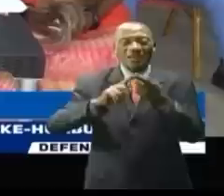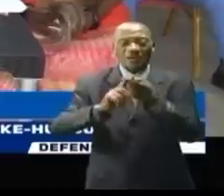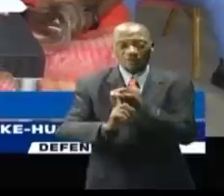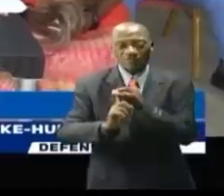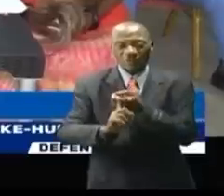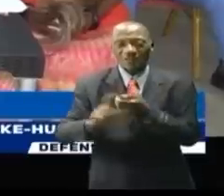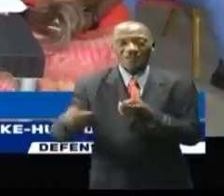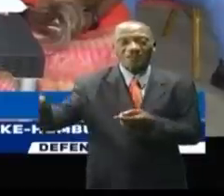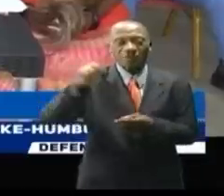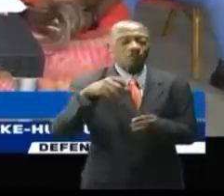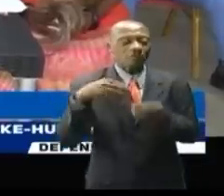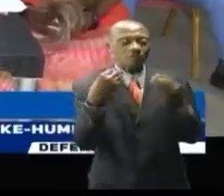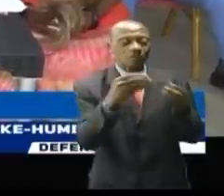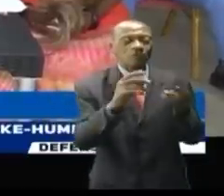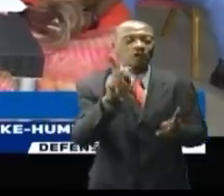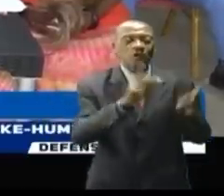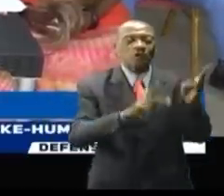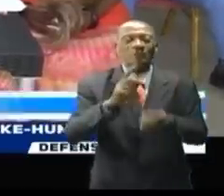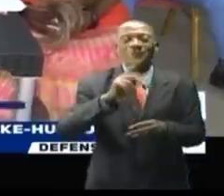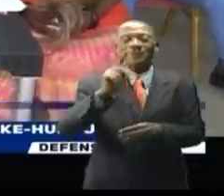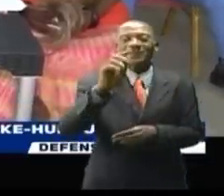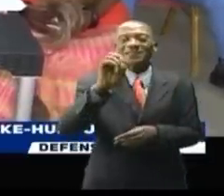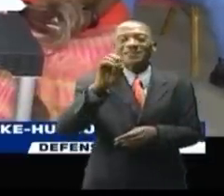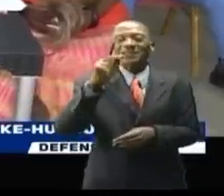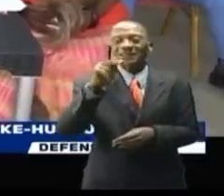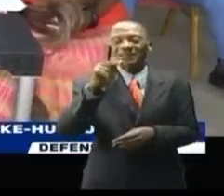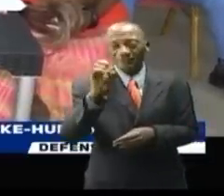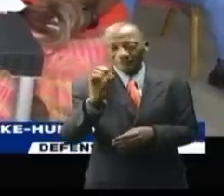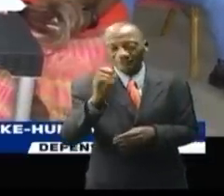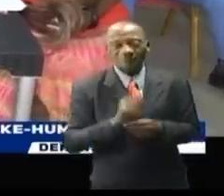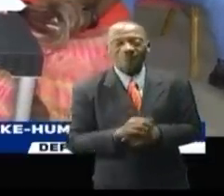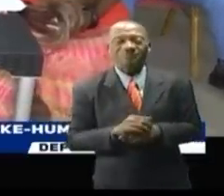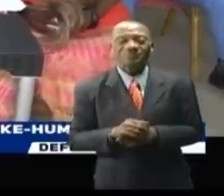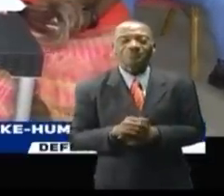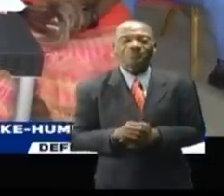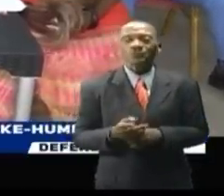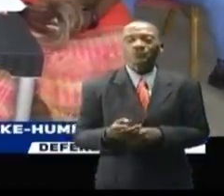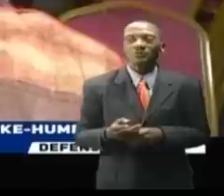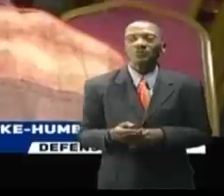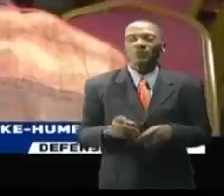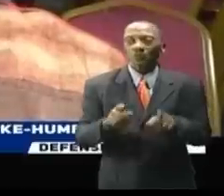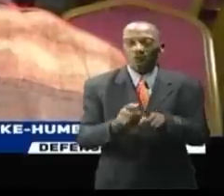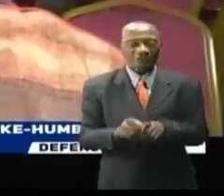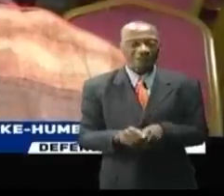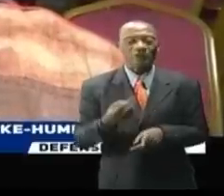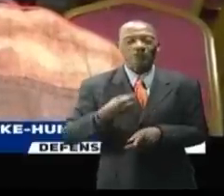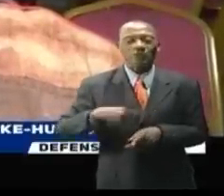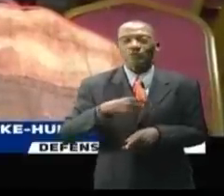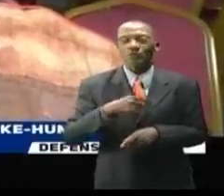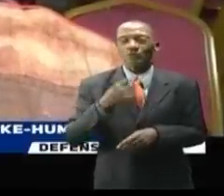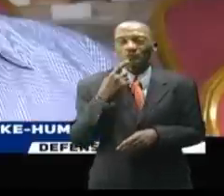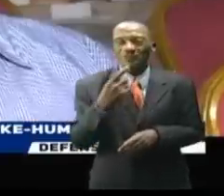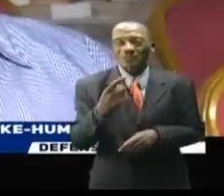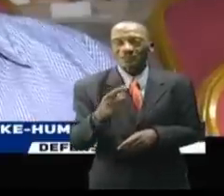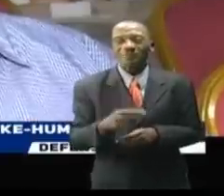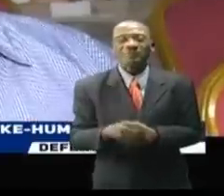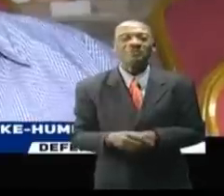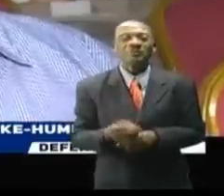Teke Umbu. Nous profitons de cette occasion pour vous réaffirmer notre